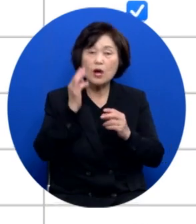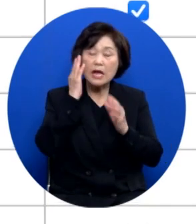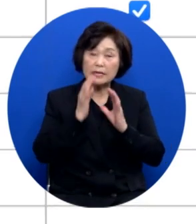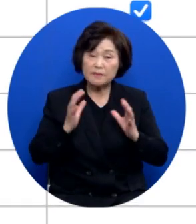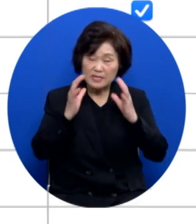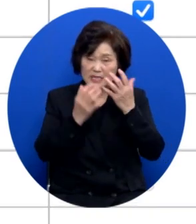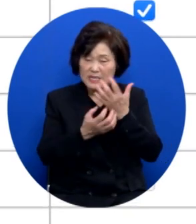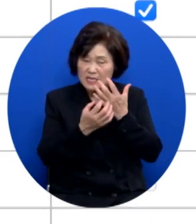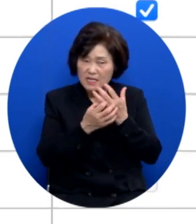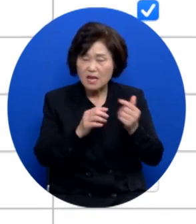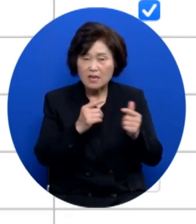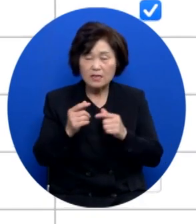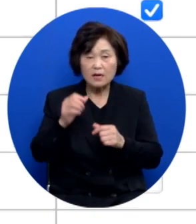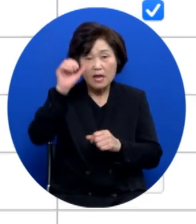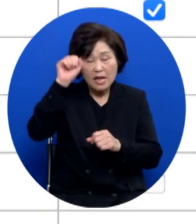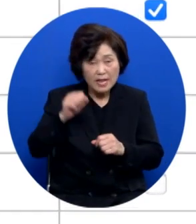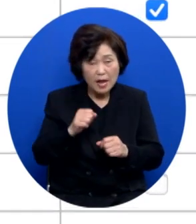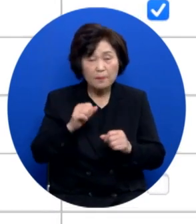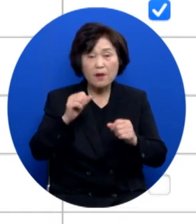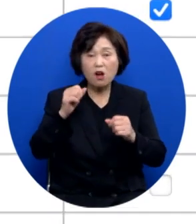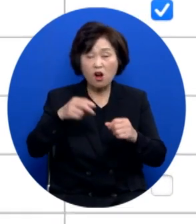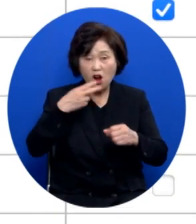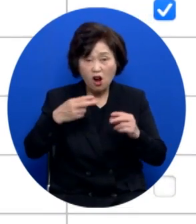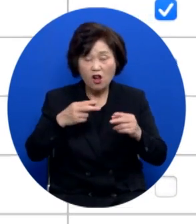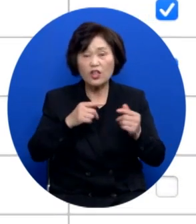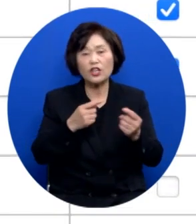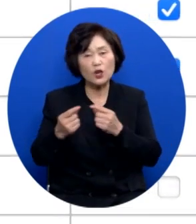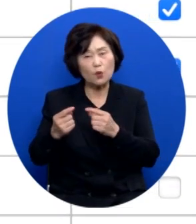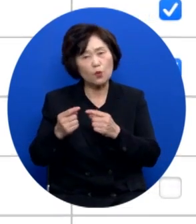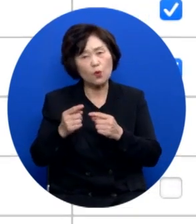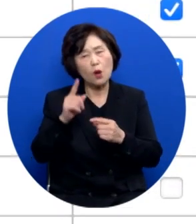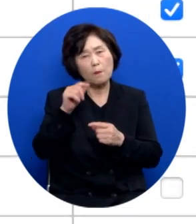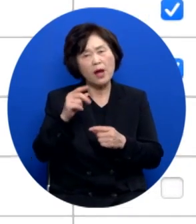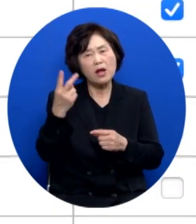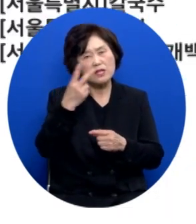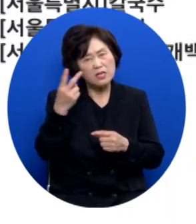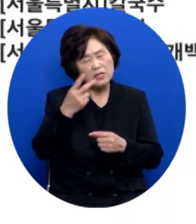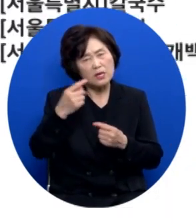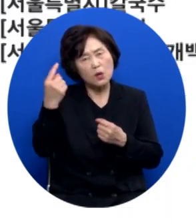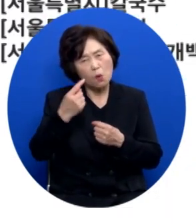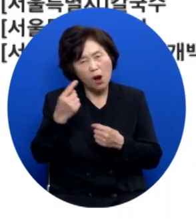올랐으며 냉면의 경우 12,000원을 돌파를 목전에 두고 있는 것으로 나타났습니다.